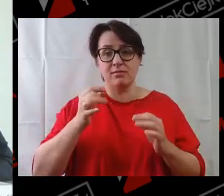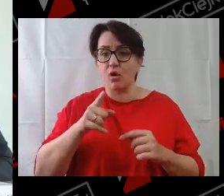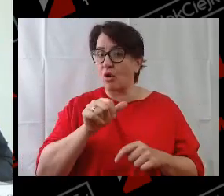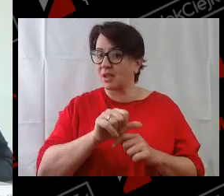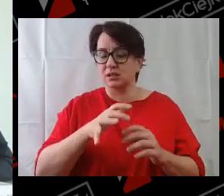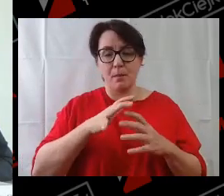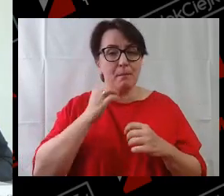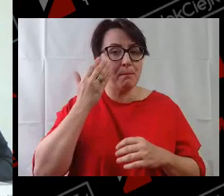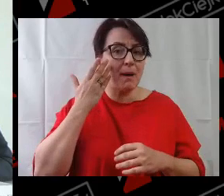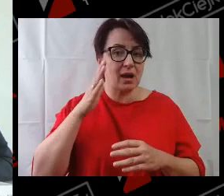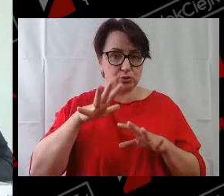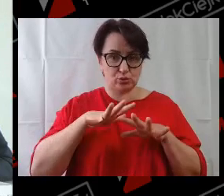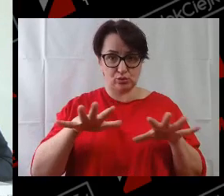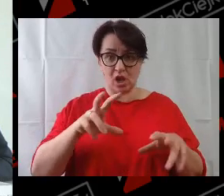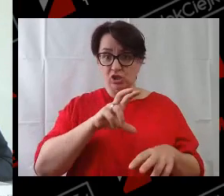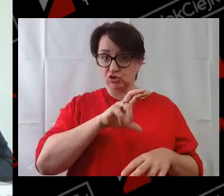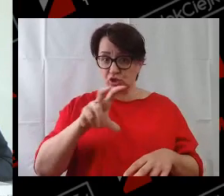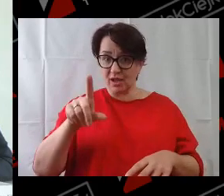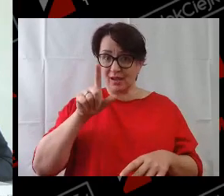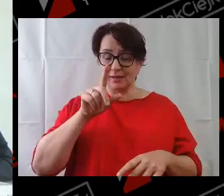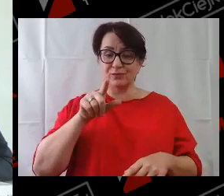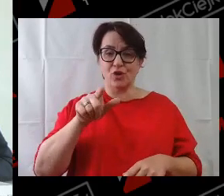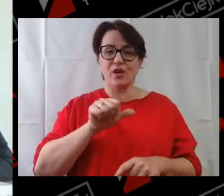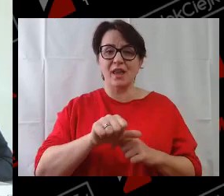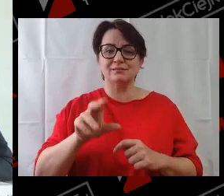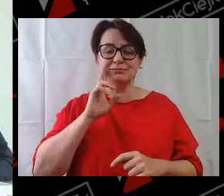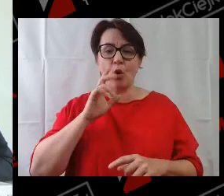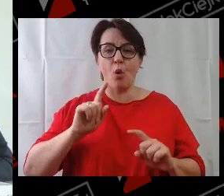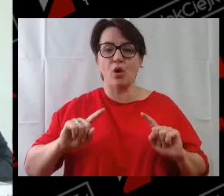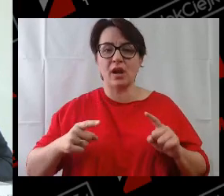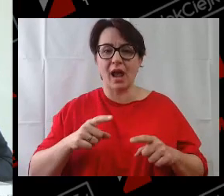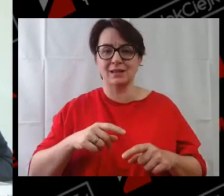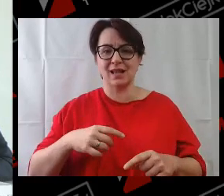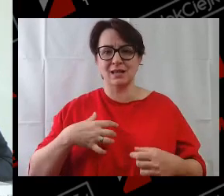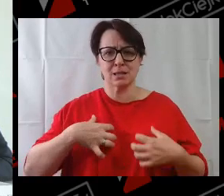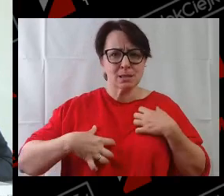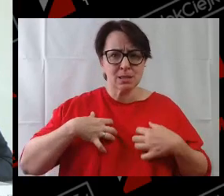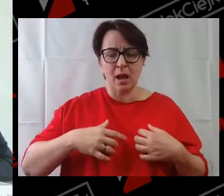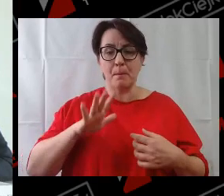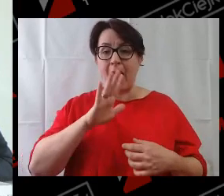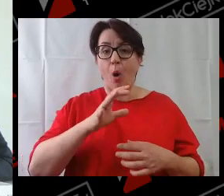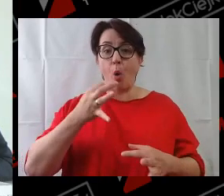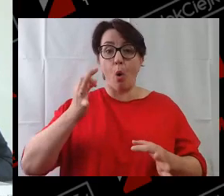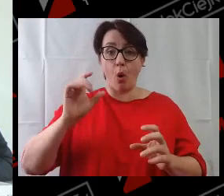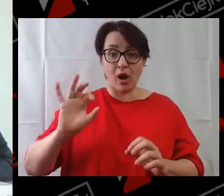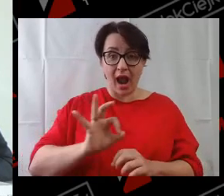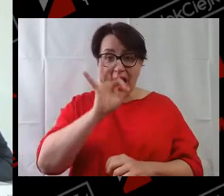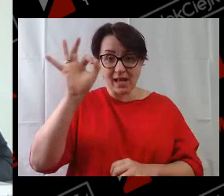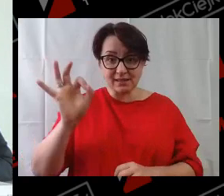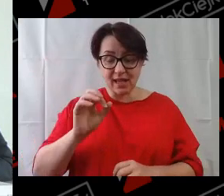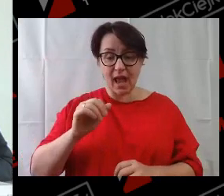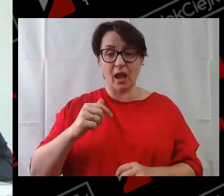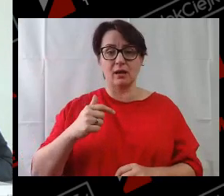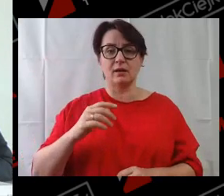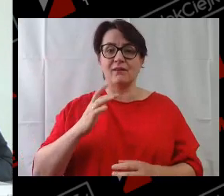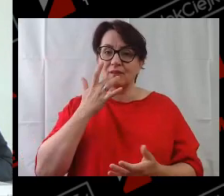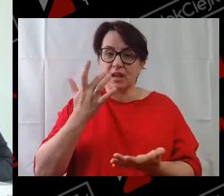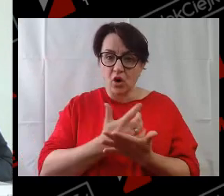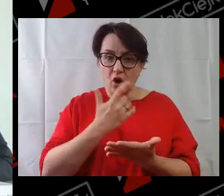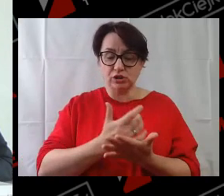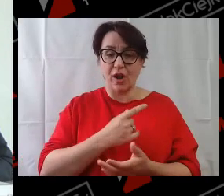mamy do czynienia z organizacją która wykorzystuje każdą okazję do tego żeby przyłożyć wolność słowa którą